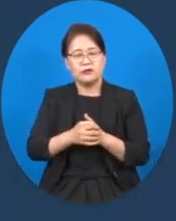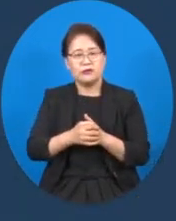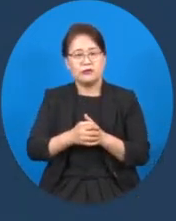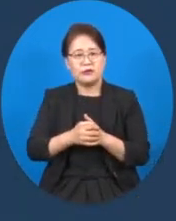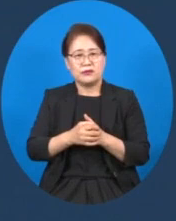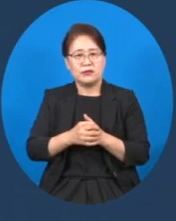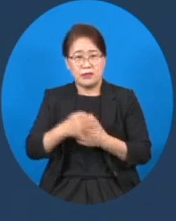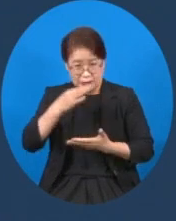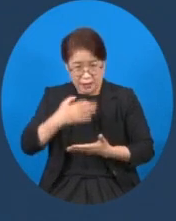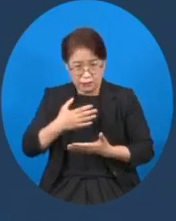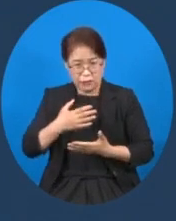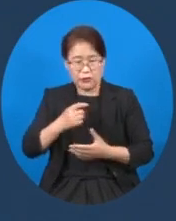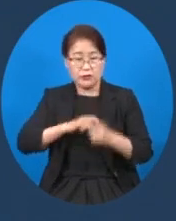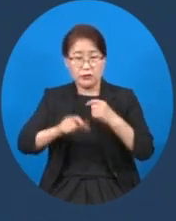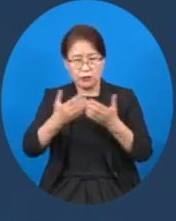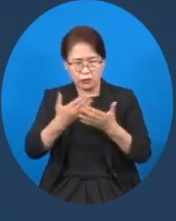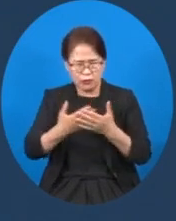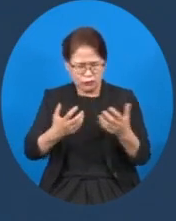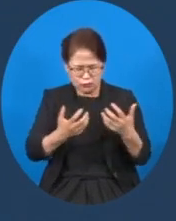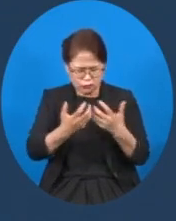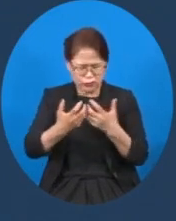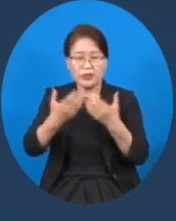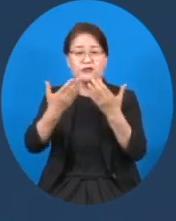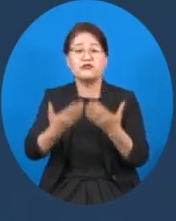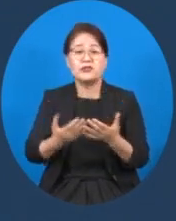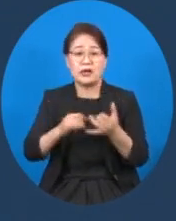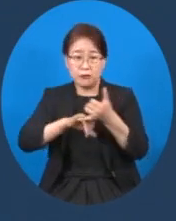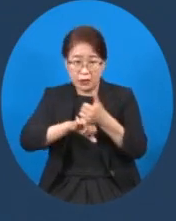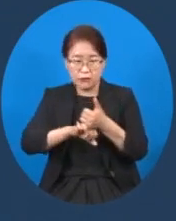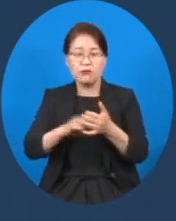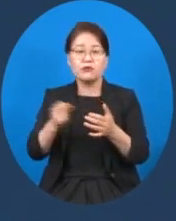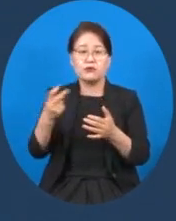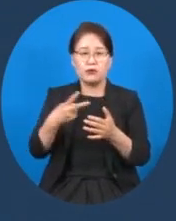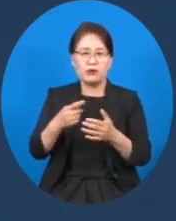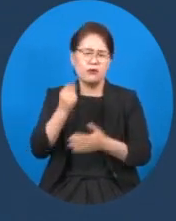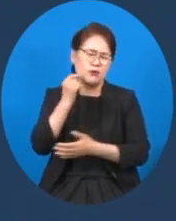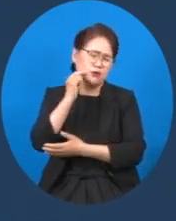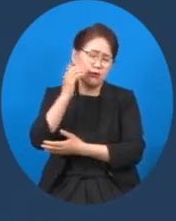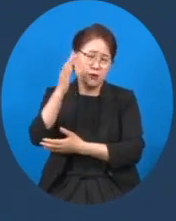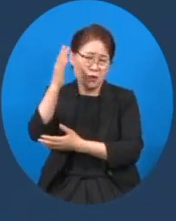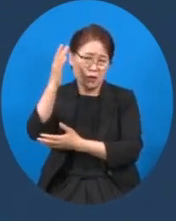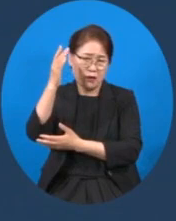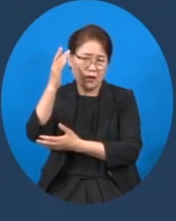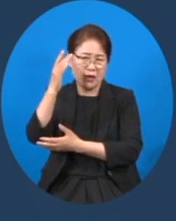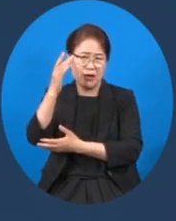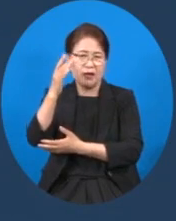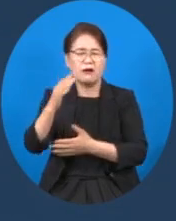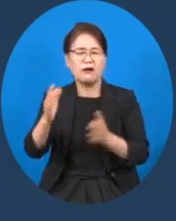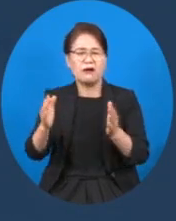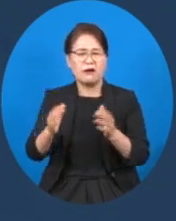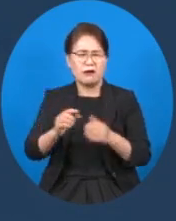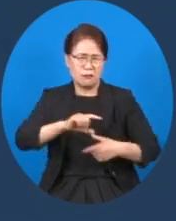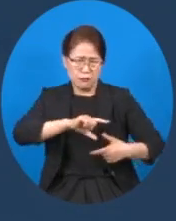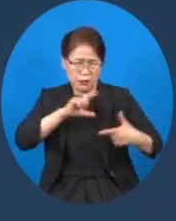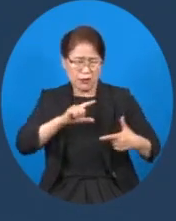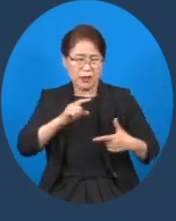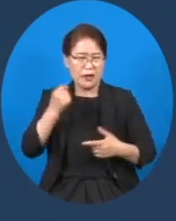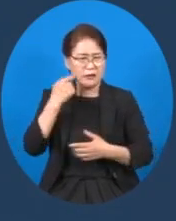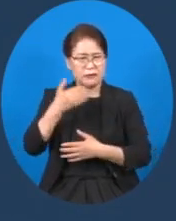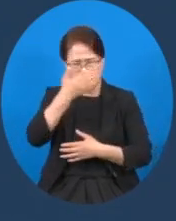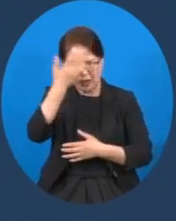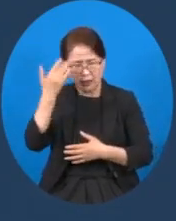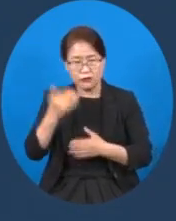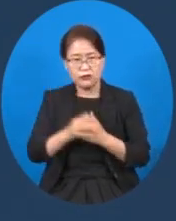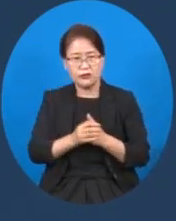거예요. 소유가 풍족하게 된다는 거예요. 뿐만 아니라 영광은 뭐예요? 명예를 말하는 거예요. 명예, 아름다운 지위를